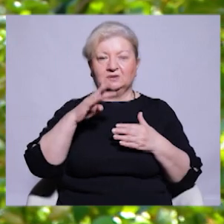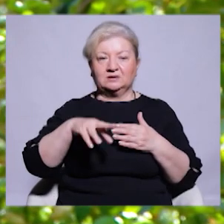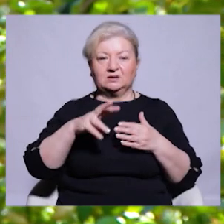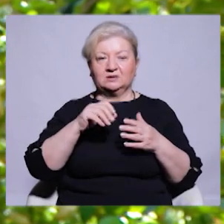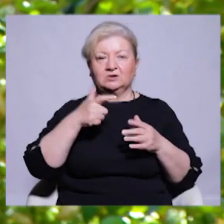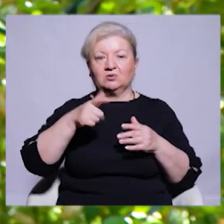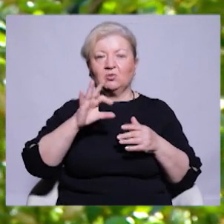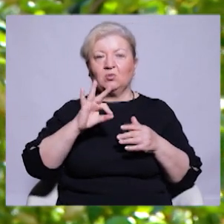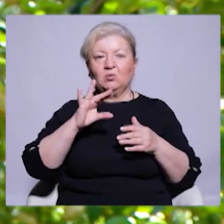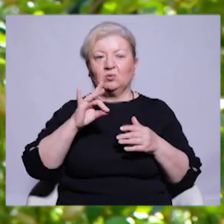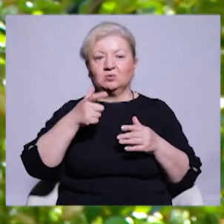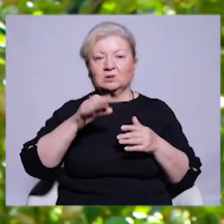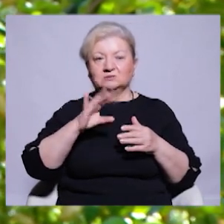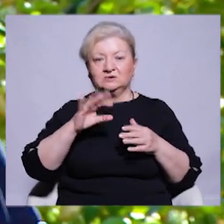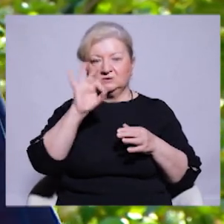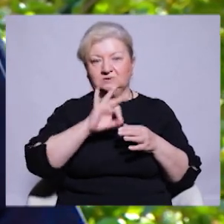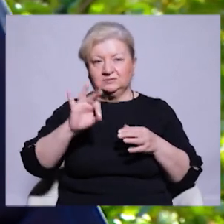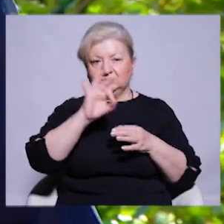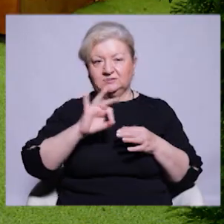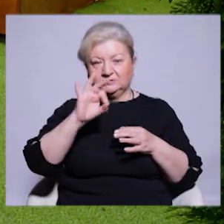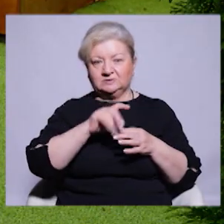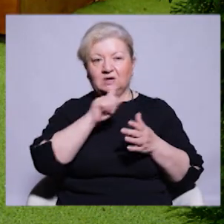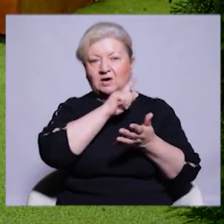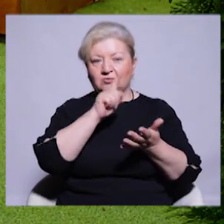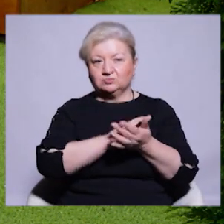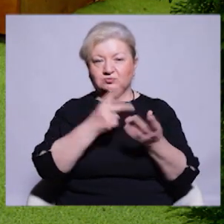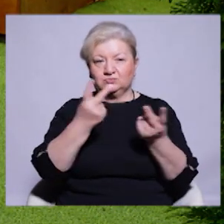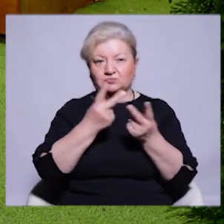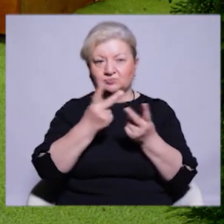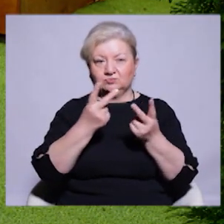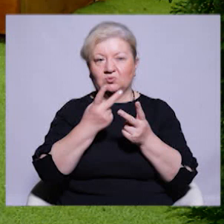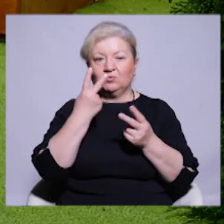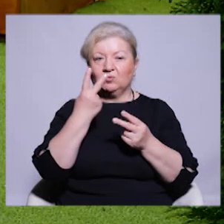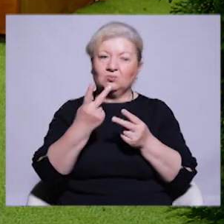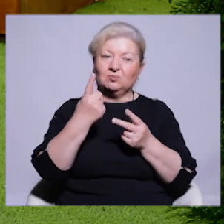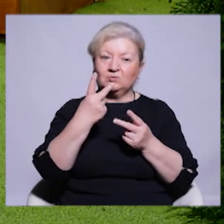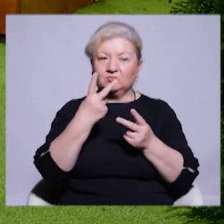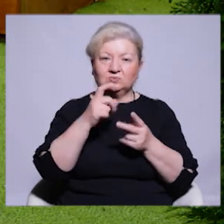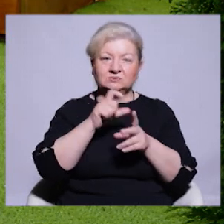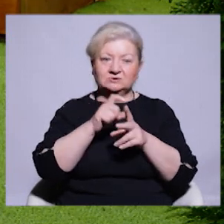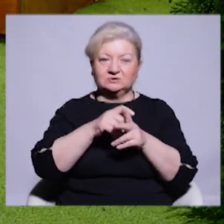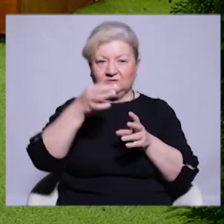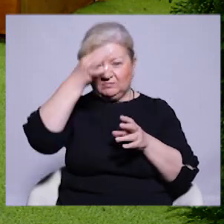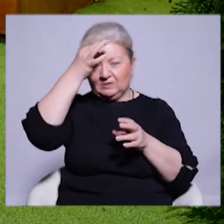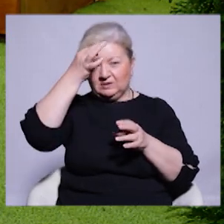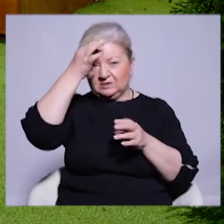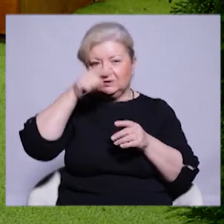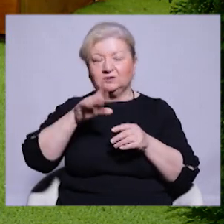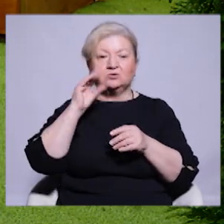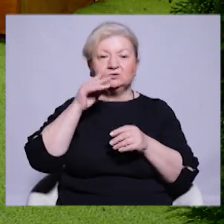მაგრამ სანამ ვახტანგ გორგასალზე უშუალოდ დავიწყებდით საუბარს, აუცილებლად უნდა ერთი-ორი სიტყვით ვახსენოთ ის პერიოდი, როცა